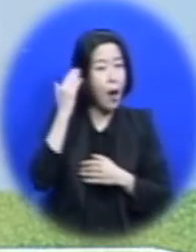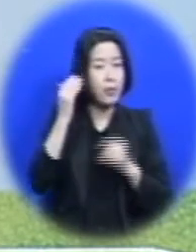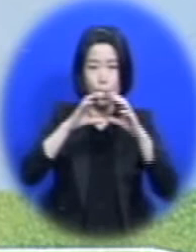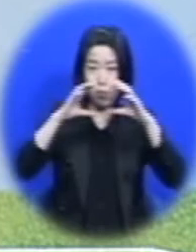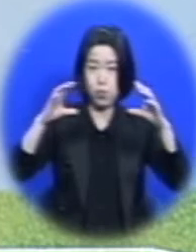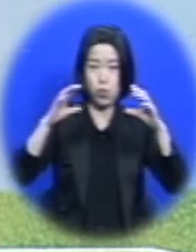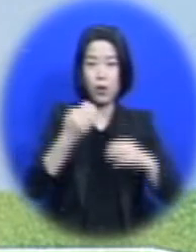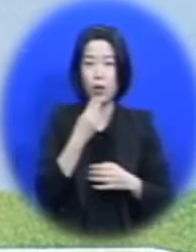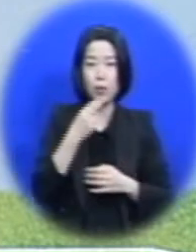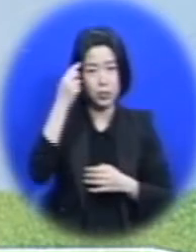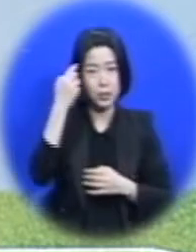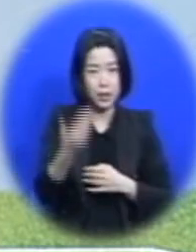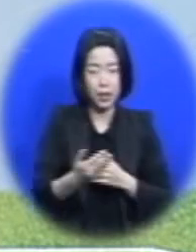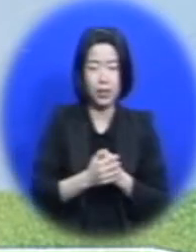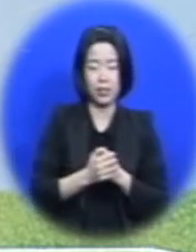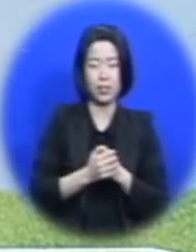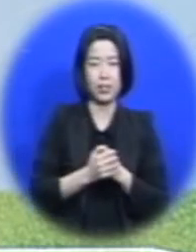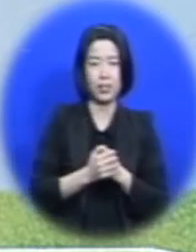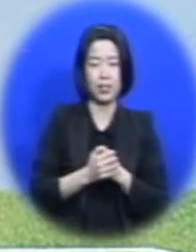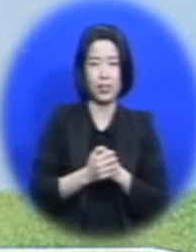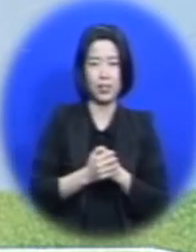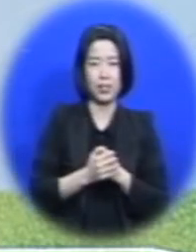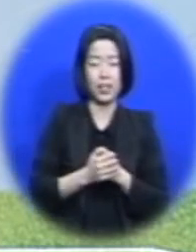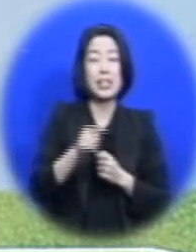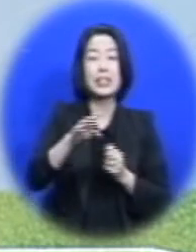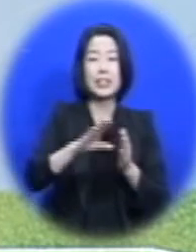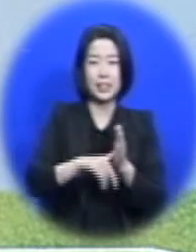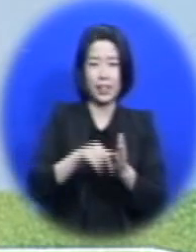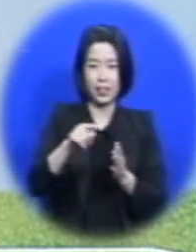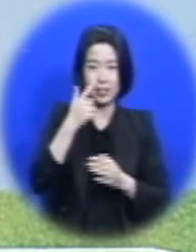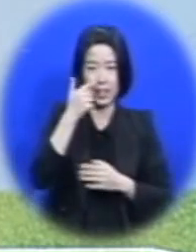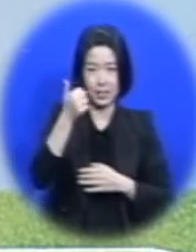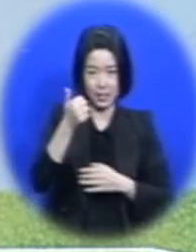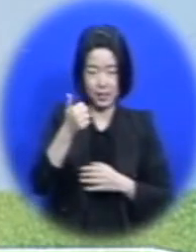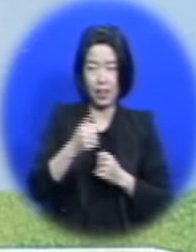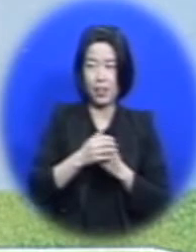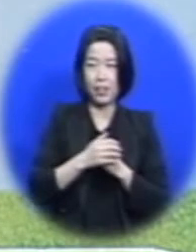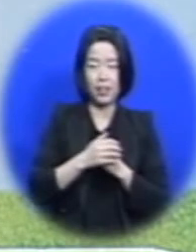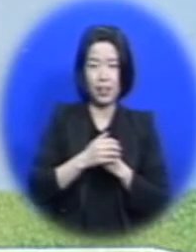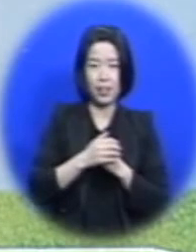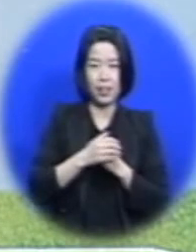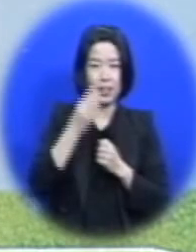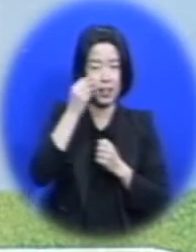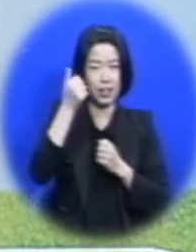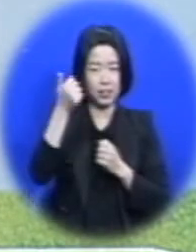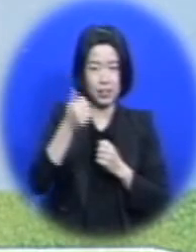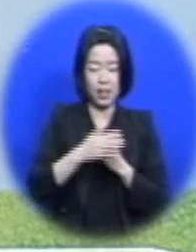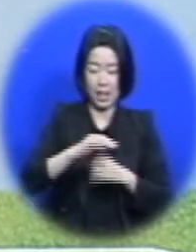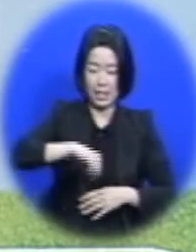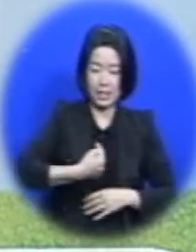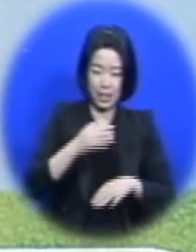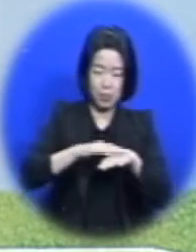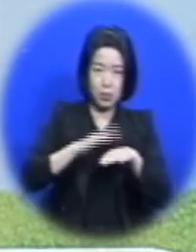없어요 이렇게 묻는 거예요 그때 이 아저씨가 이 아이가 자기 피부 색까지 새까만 것